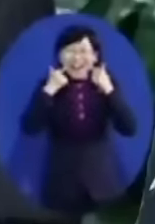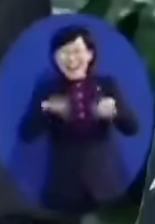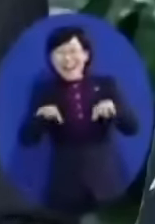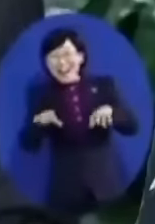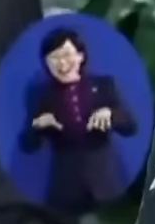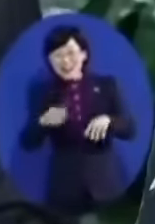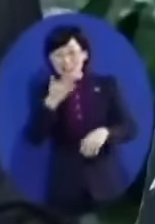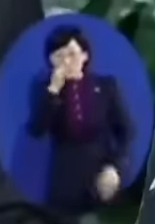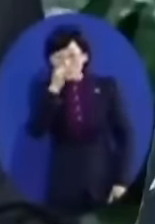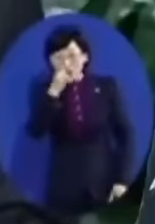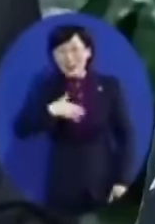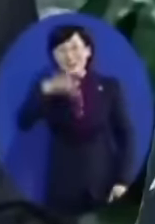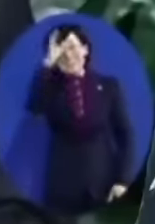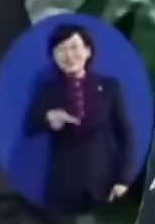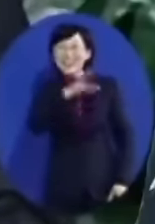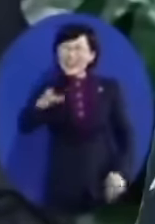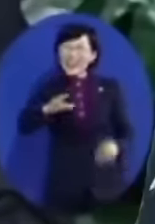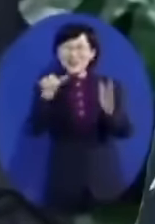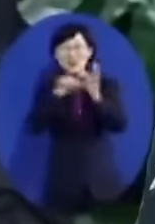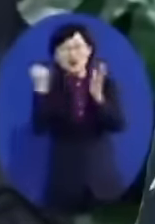하하하하하 나 십자가에 못 박아 죽는다